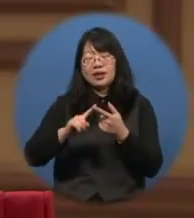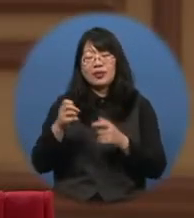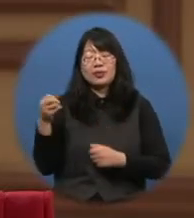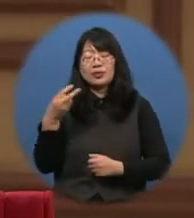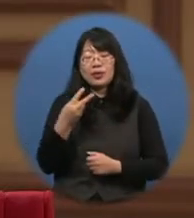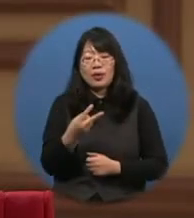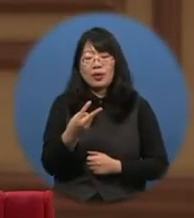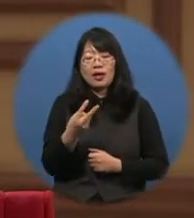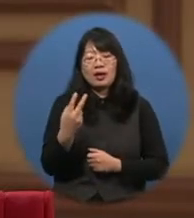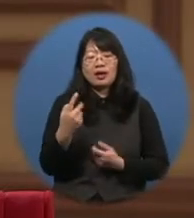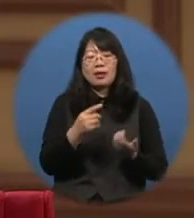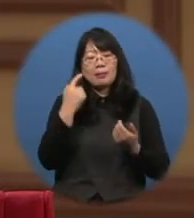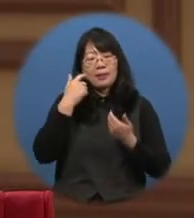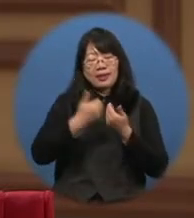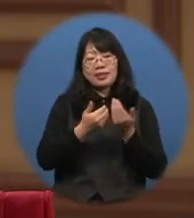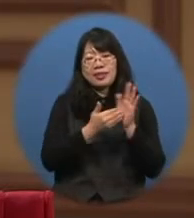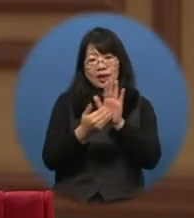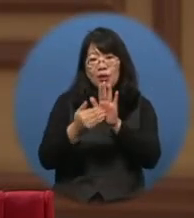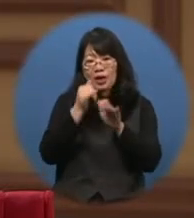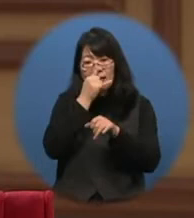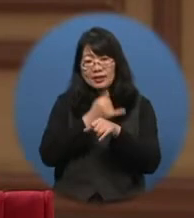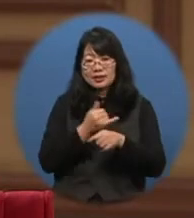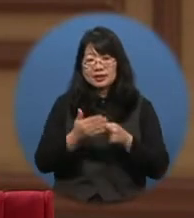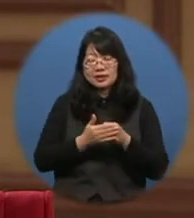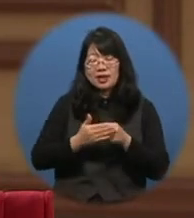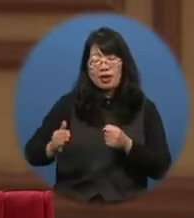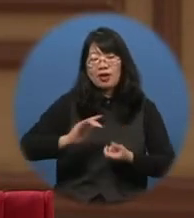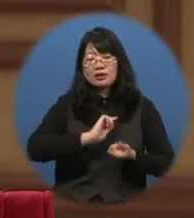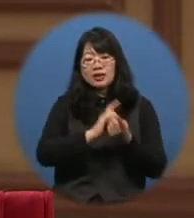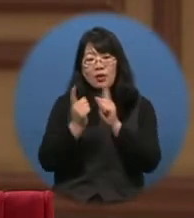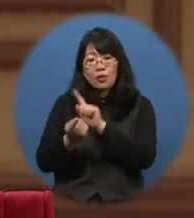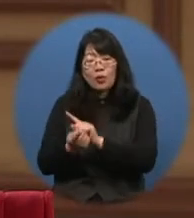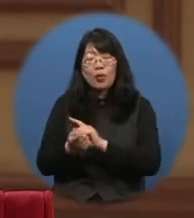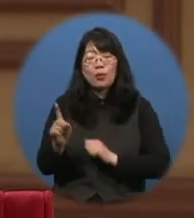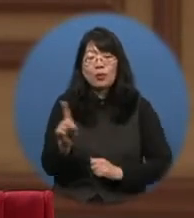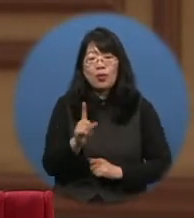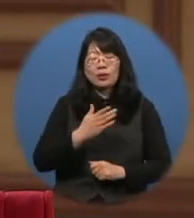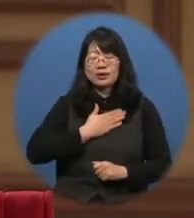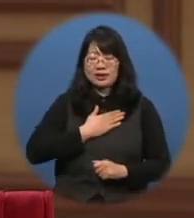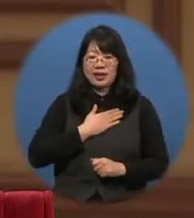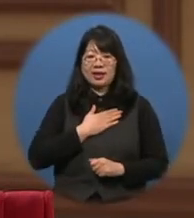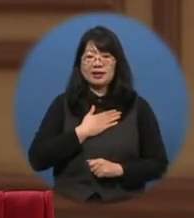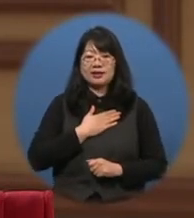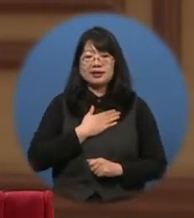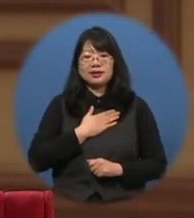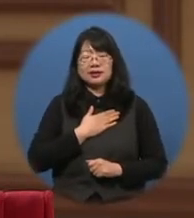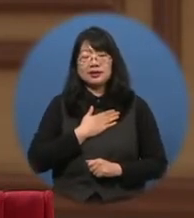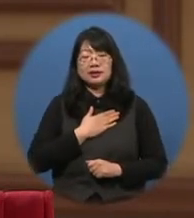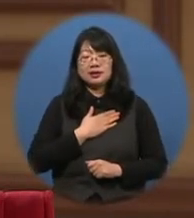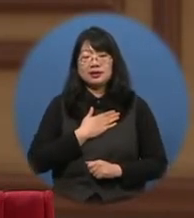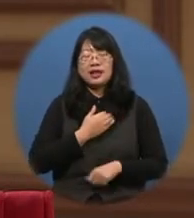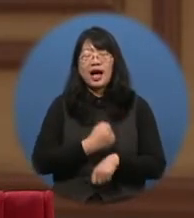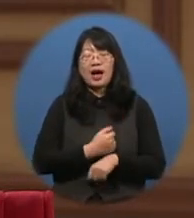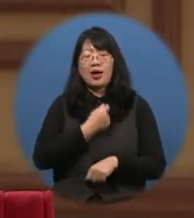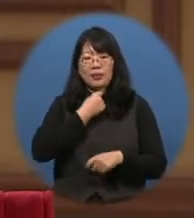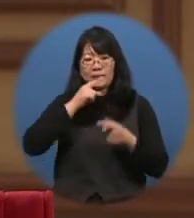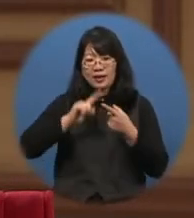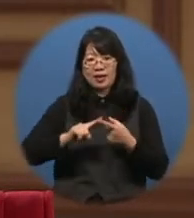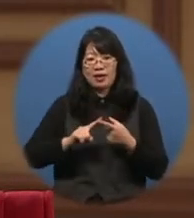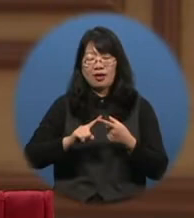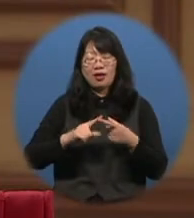또 저항하게 되고요. 예. 예, 그래서 서로 자기 그 하고 싶은